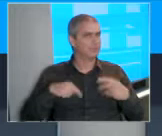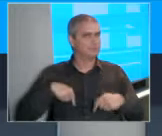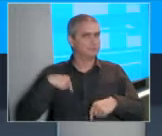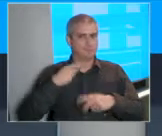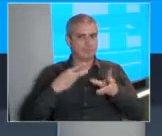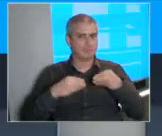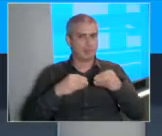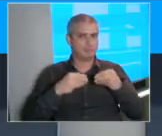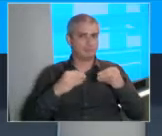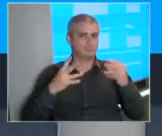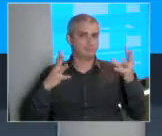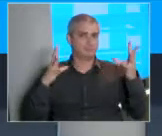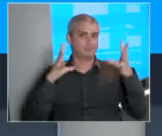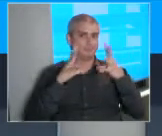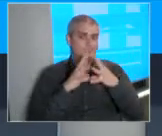לוקח לפלסטיק